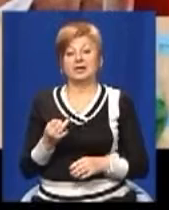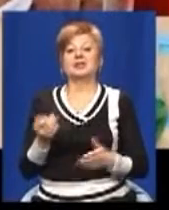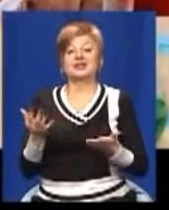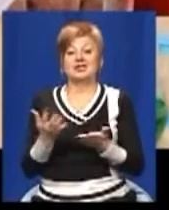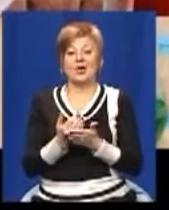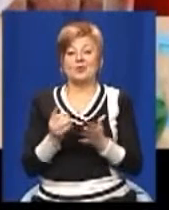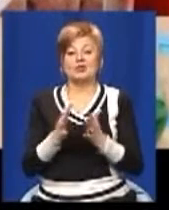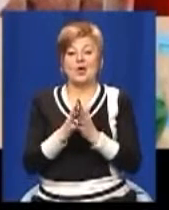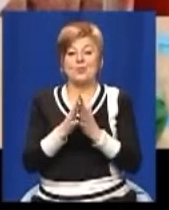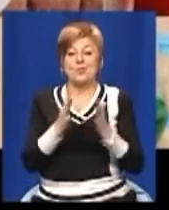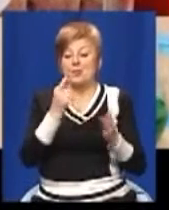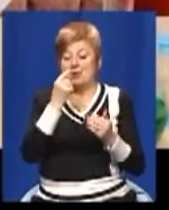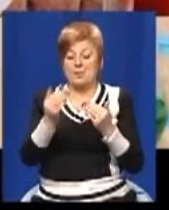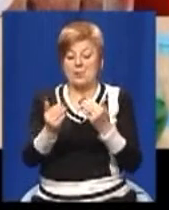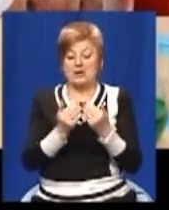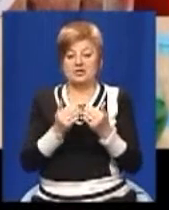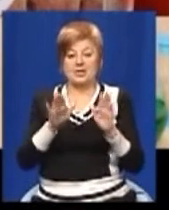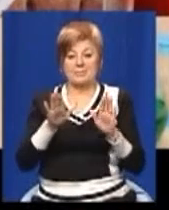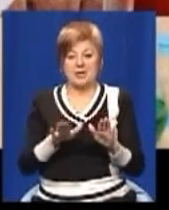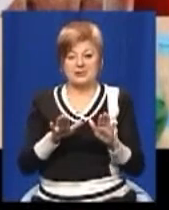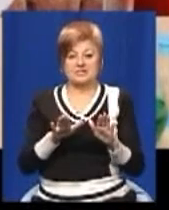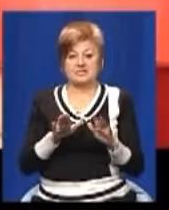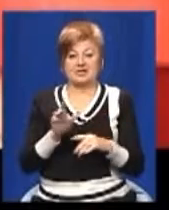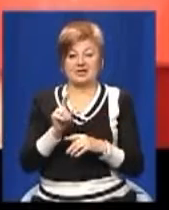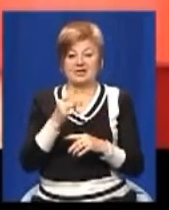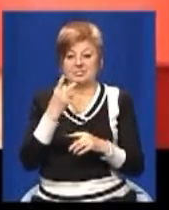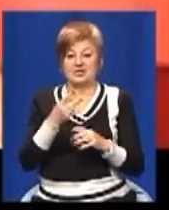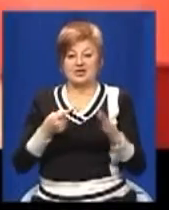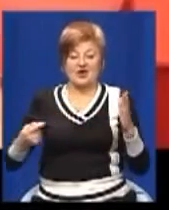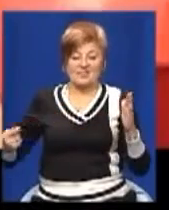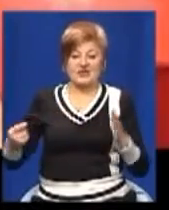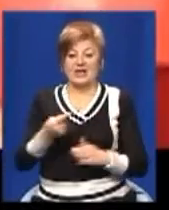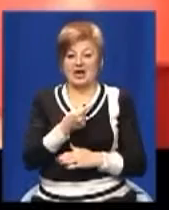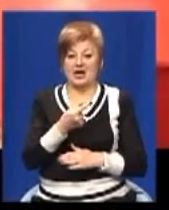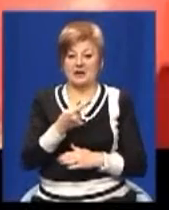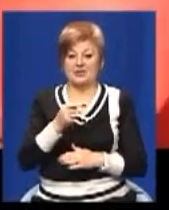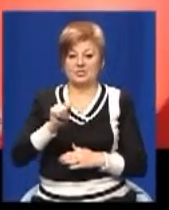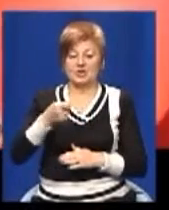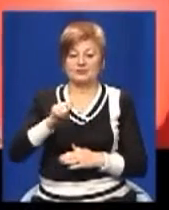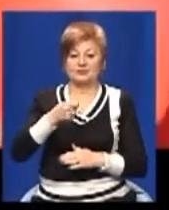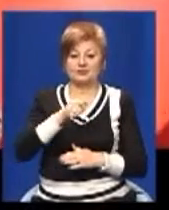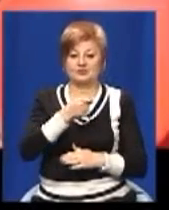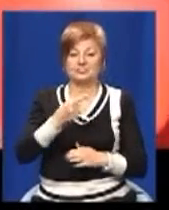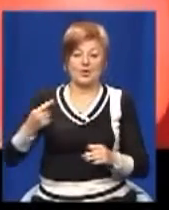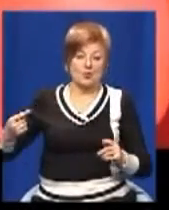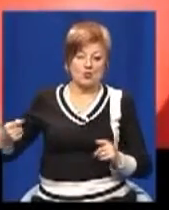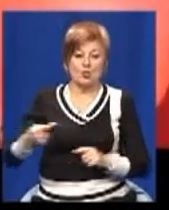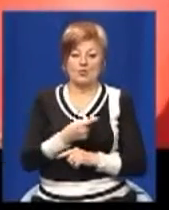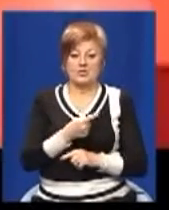знаходимо найближче місце до ось цього хвостика. І туди такими круговими рухами